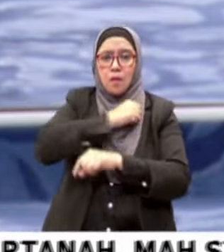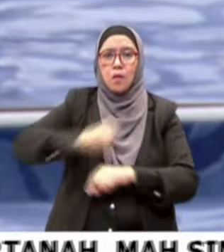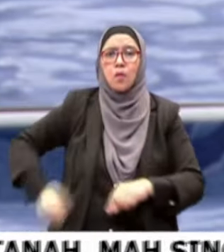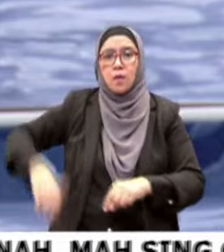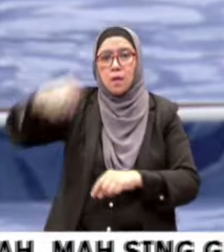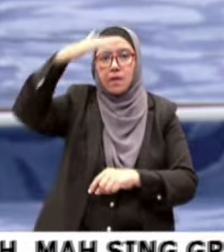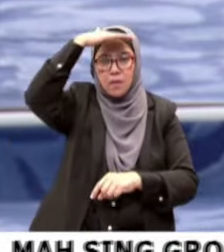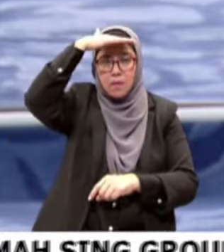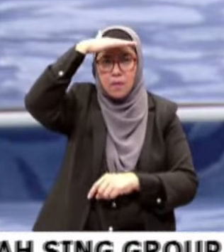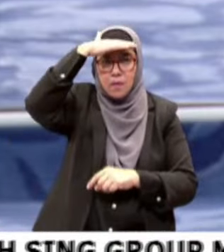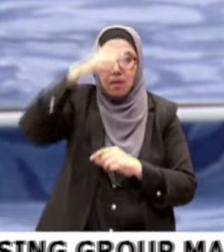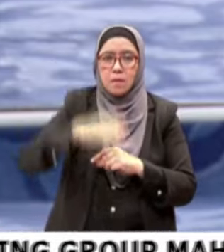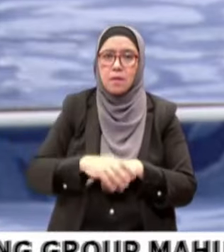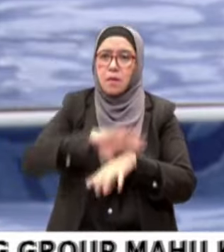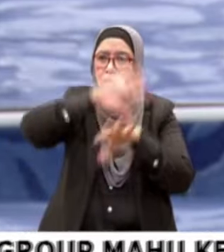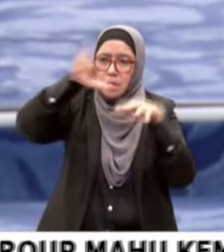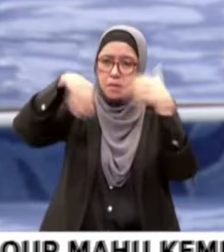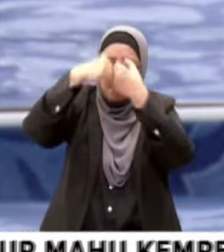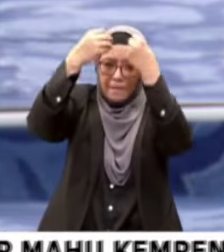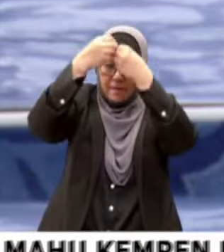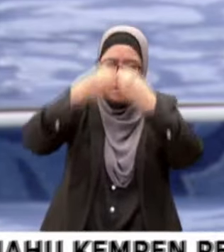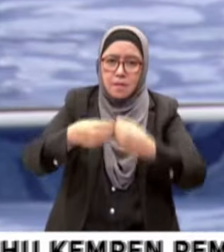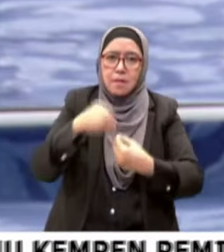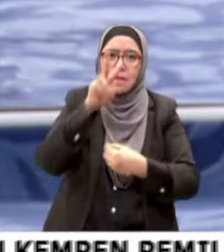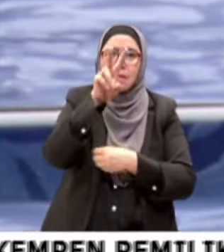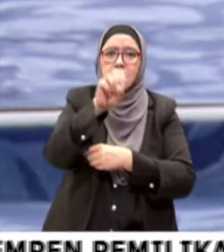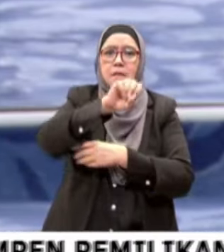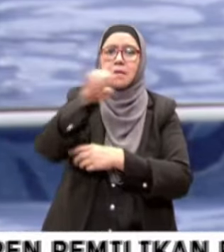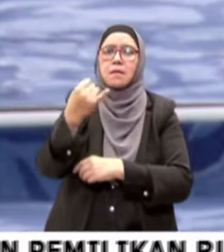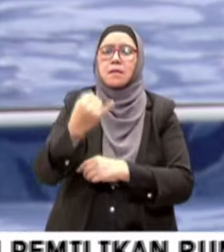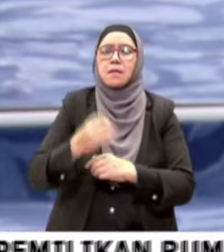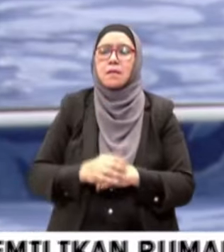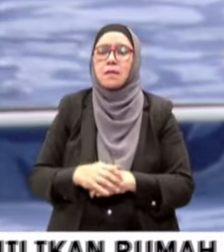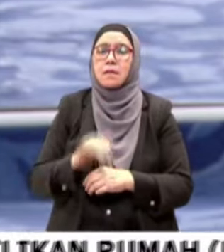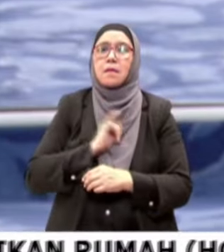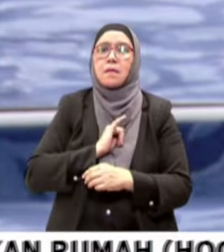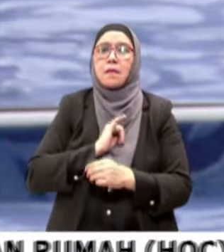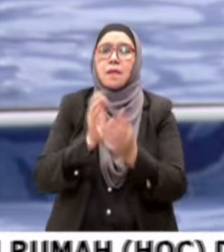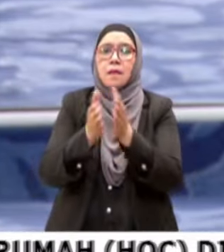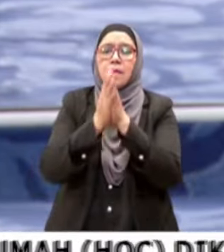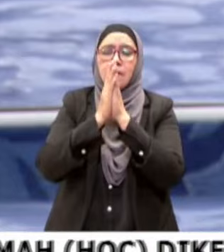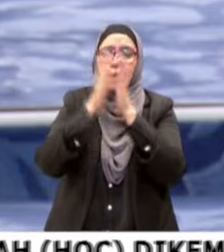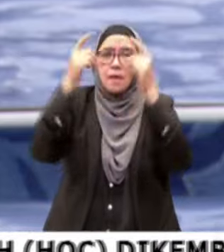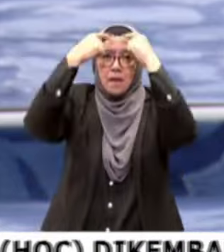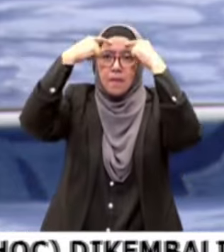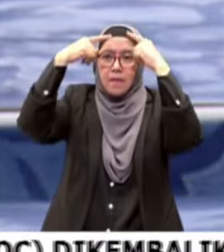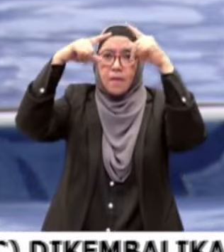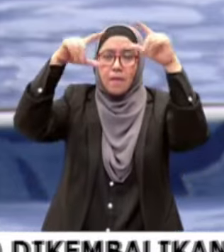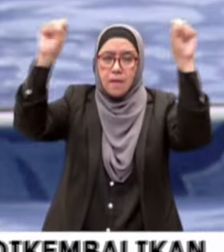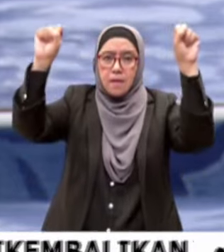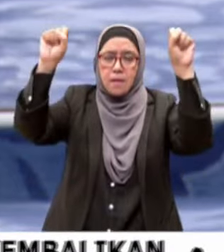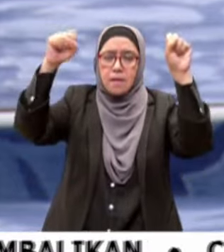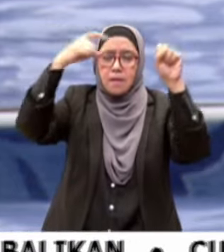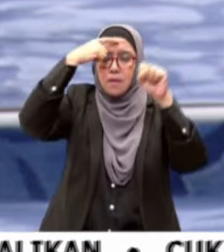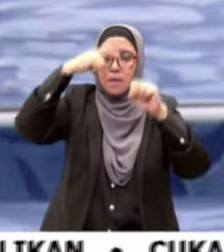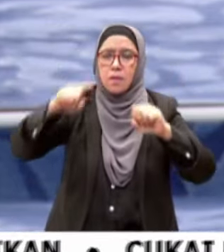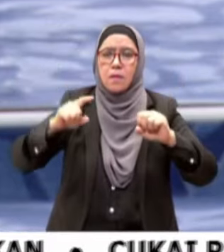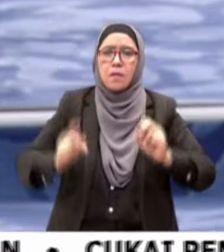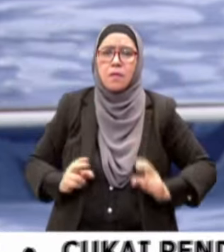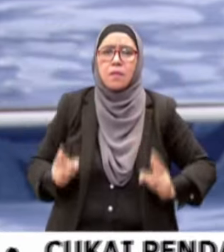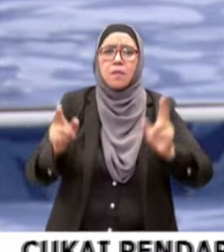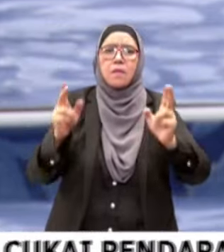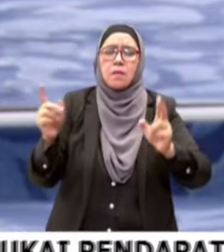ini 20 juta saya diminta oleh presiden kalau boleh untuk segera kesana untuk